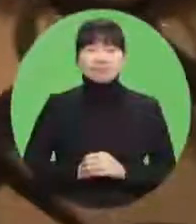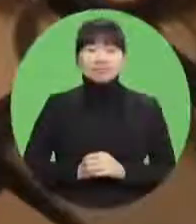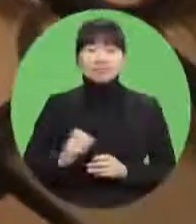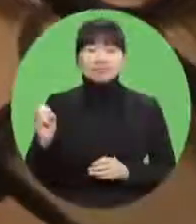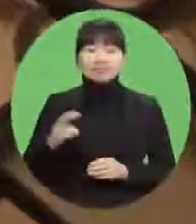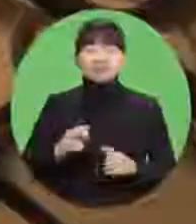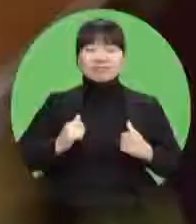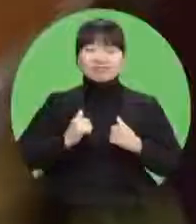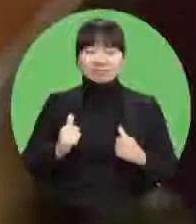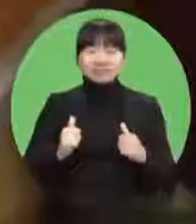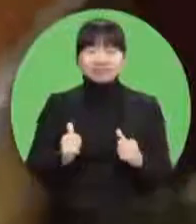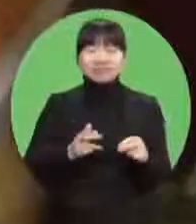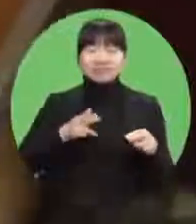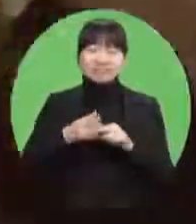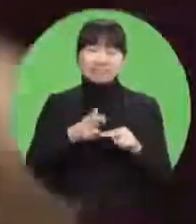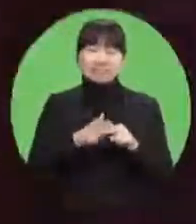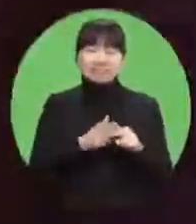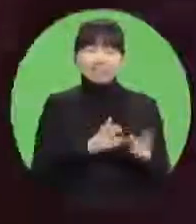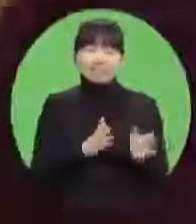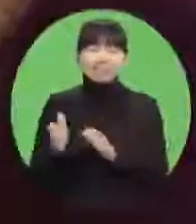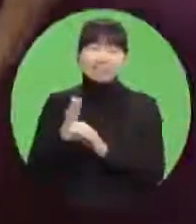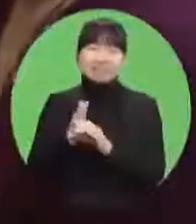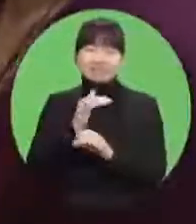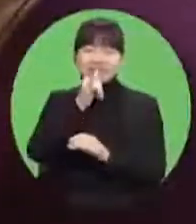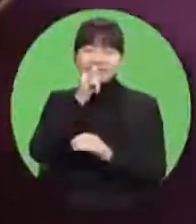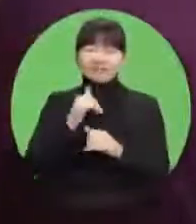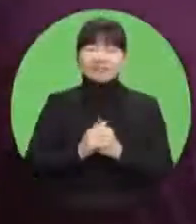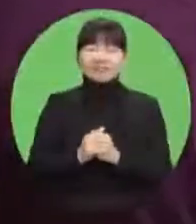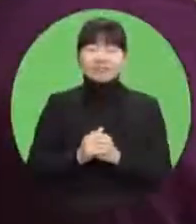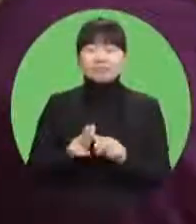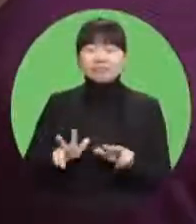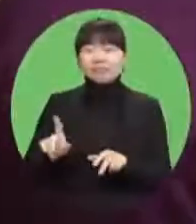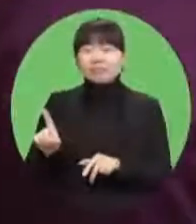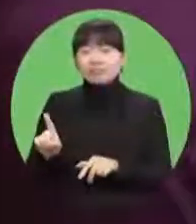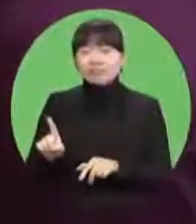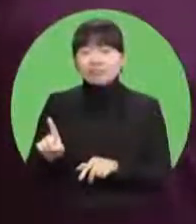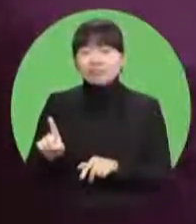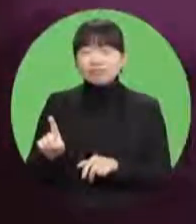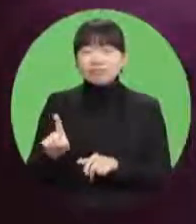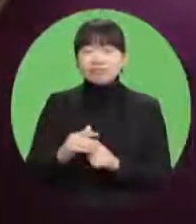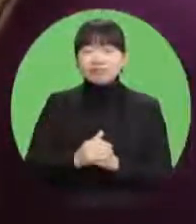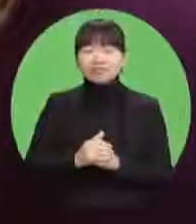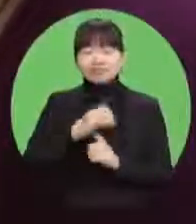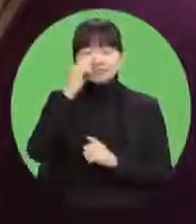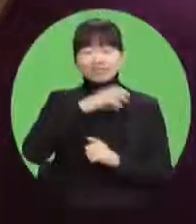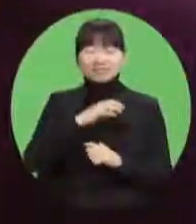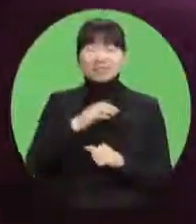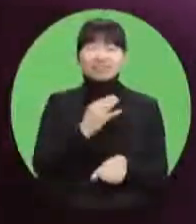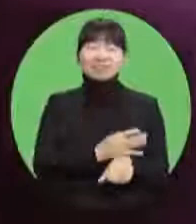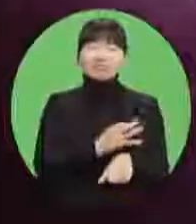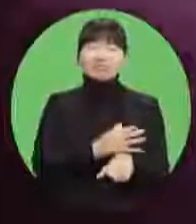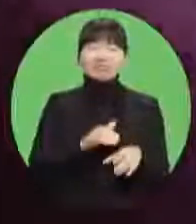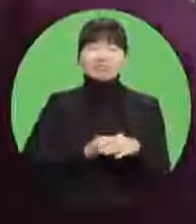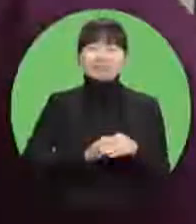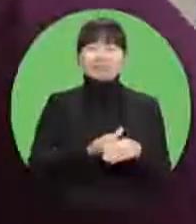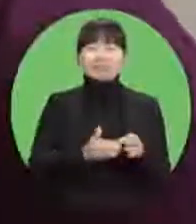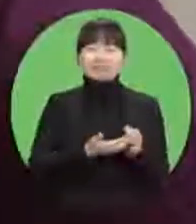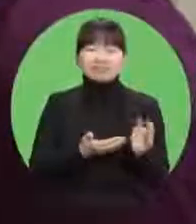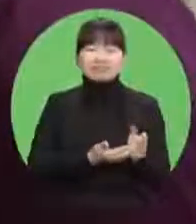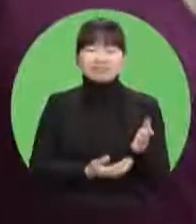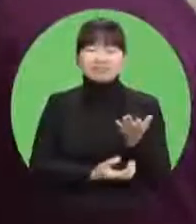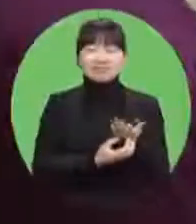그리고 부지런히 저녁상을 준비합니다. 뭐 만들 수 있는 거예요? 네? 뭐 그냥 간단한 거요. 된장찌개랑